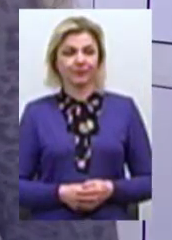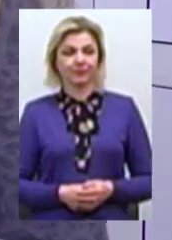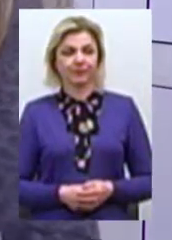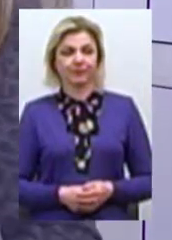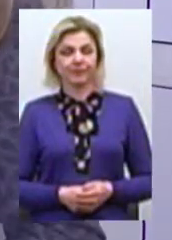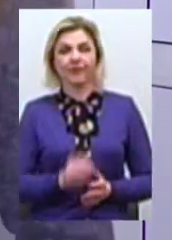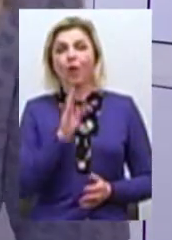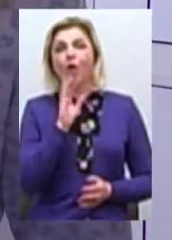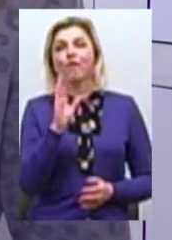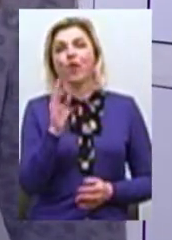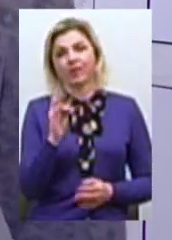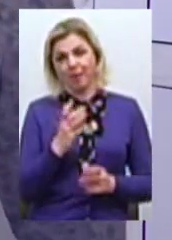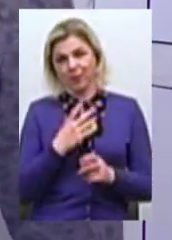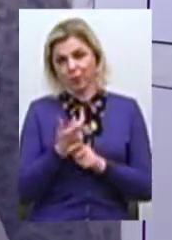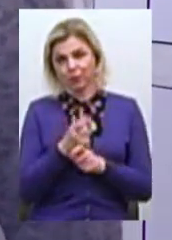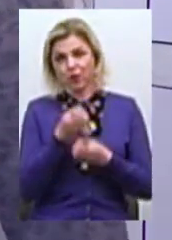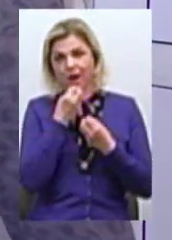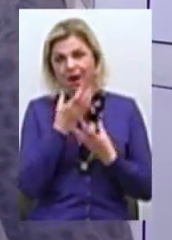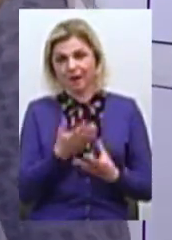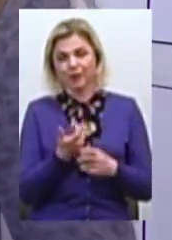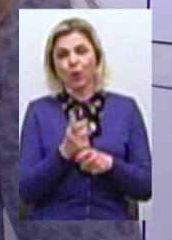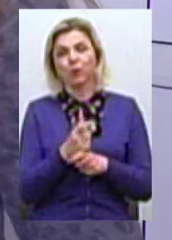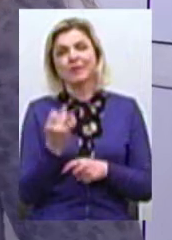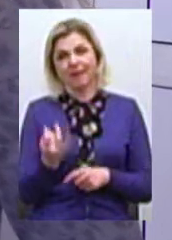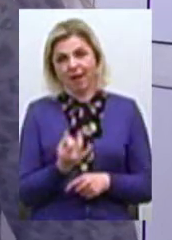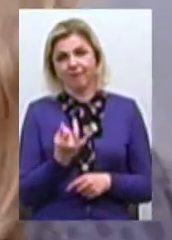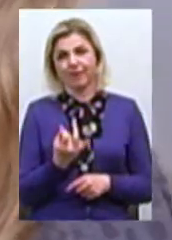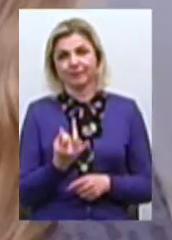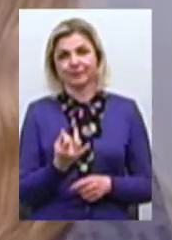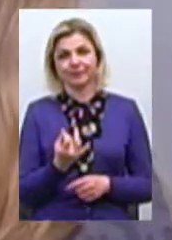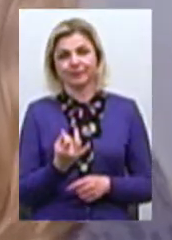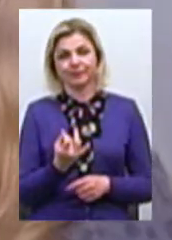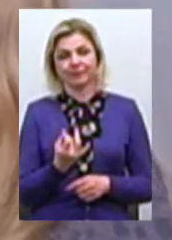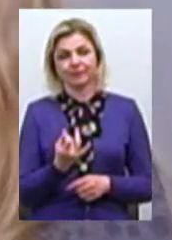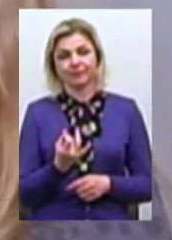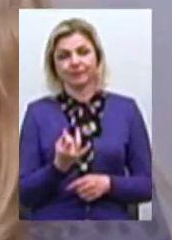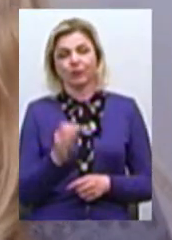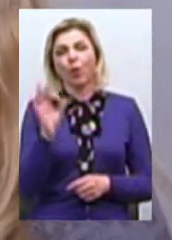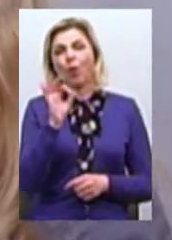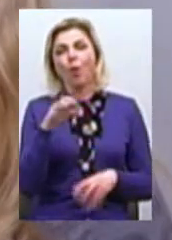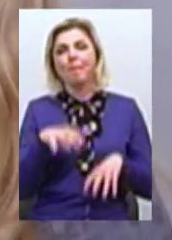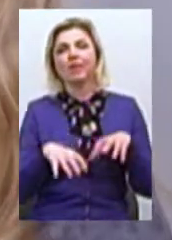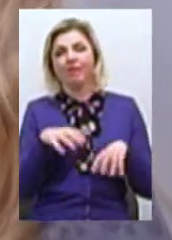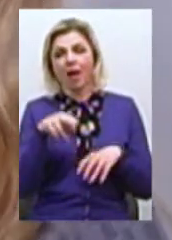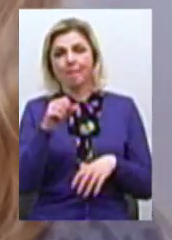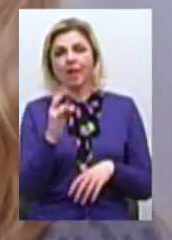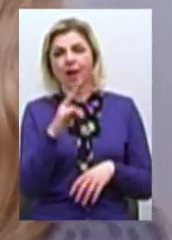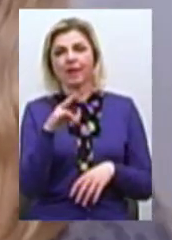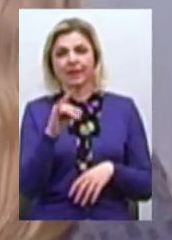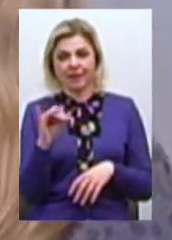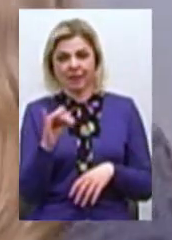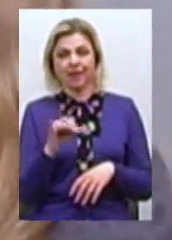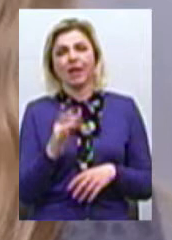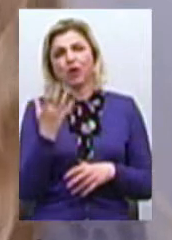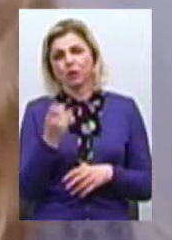Вона була дуже гарна, дуже цікава. Про пант розмовляємо. І ще про